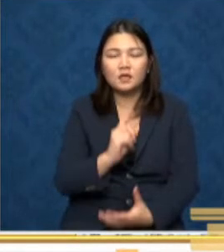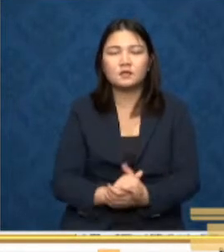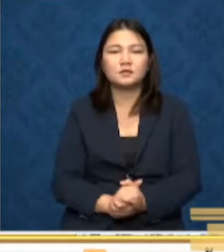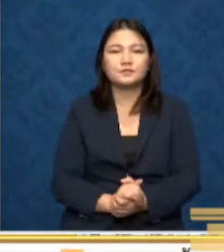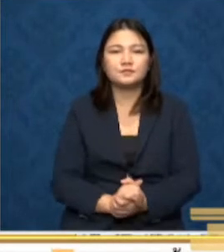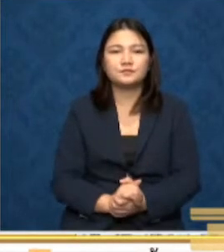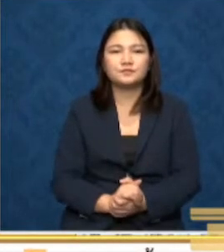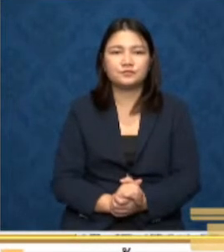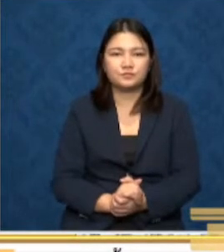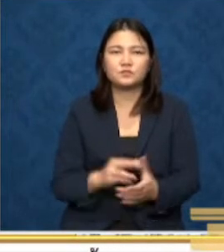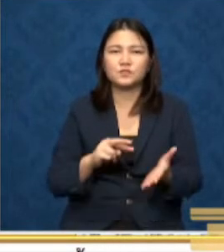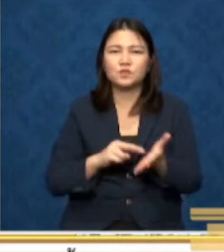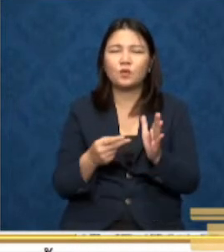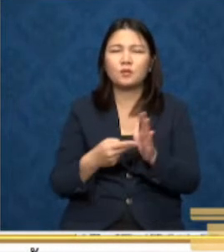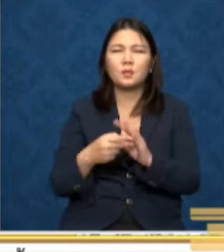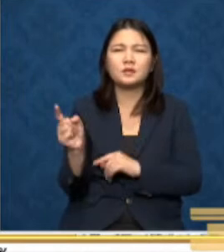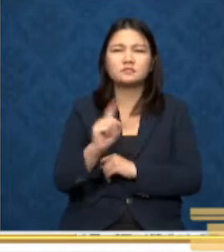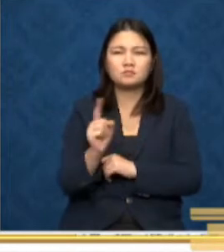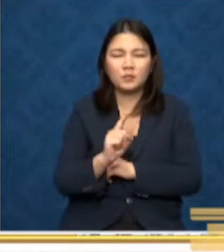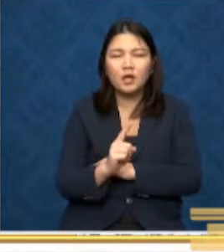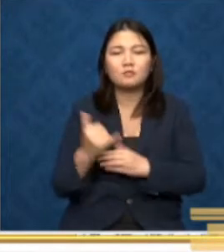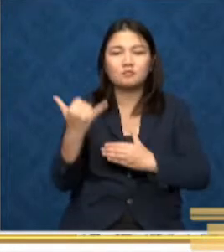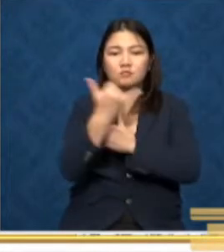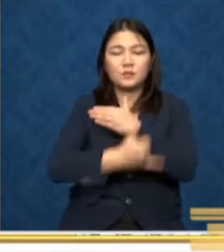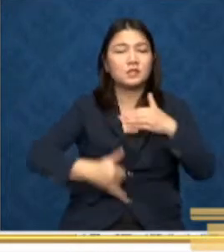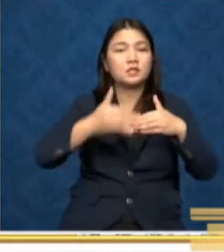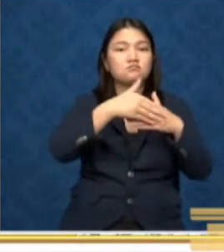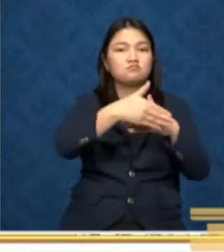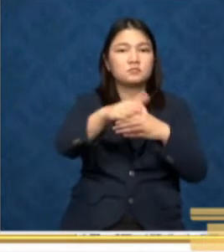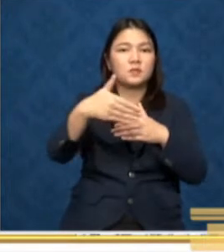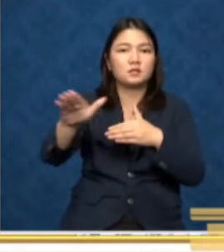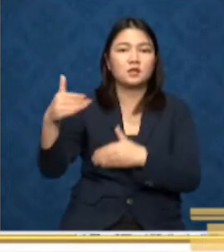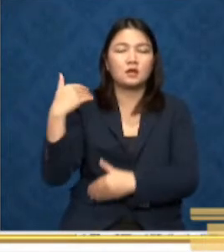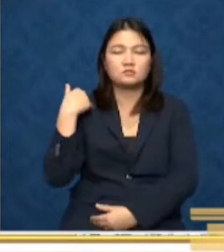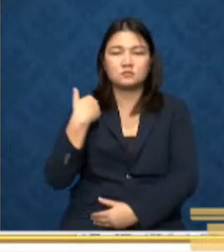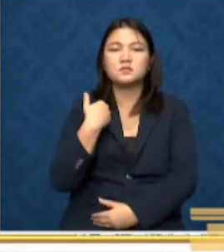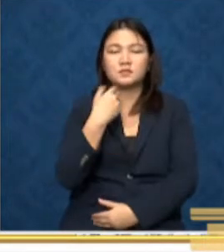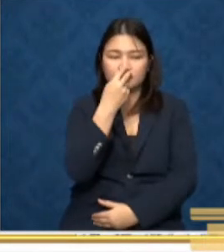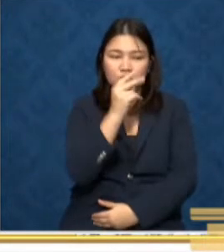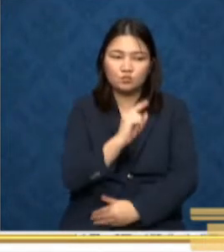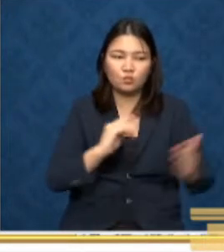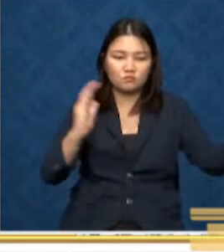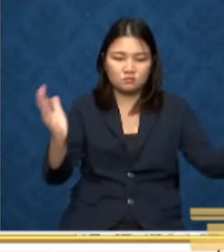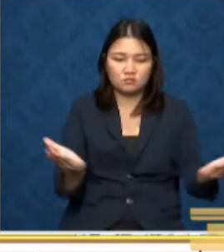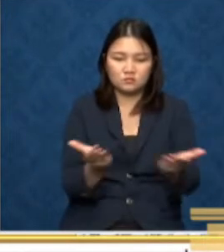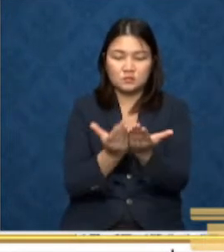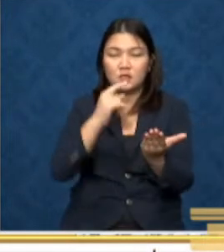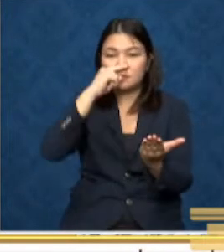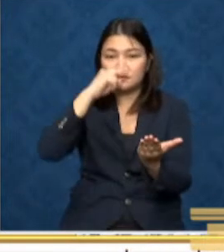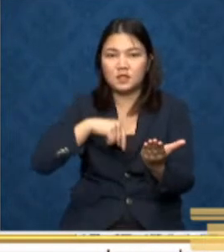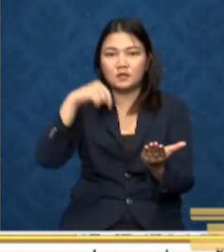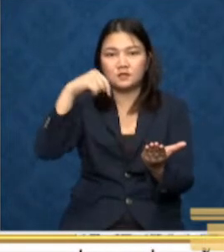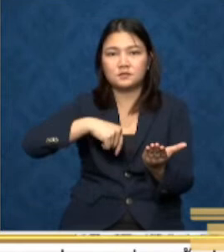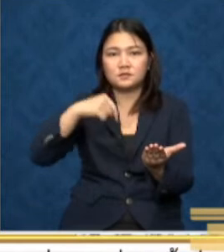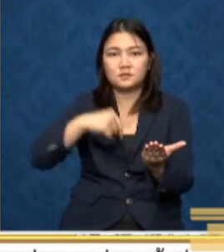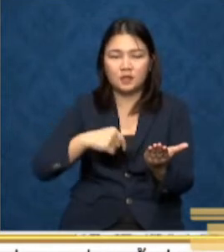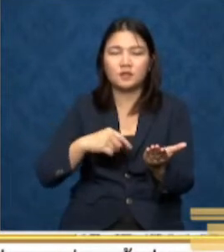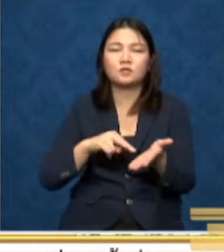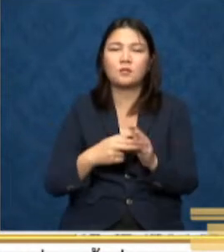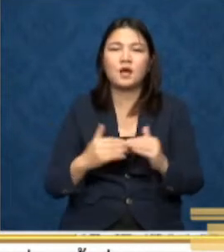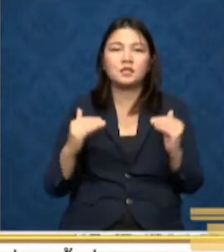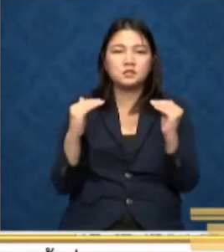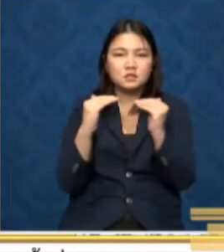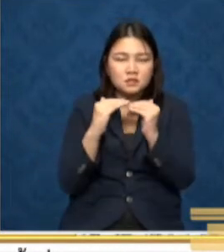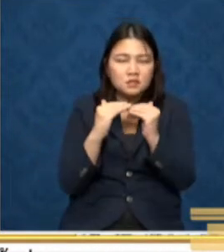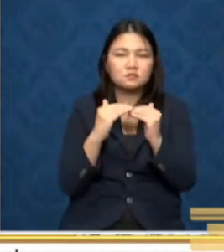ว่า transitional justice ในประเทศต่างๆนะคะได้มีการนำมาใช้เพื่อตอบสนองการละเมิดสิทธิมนุษยชนอย่างเป็นระบบและ